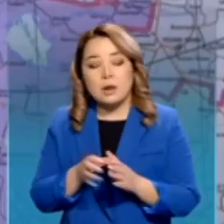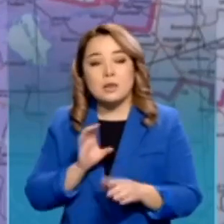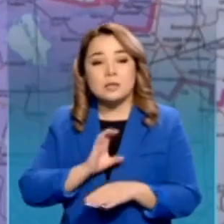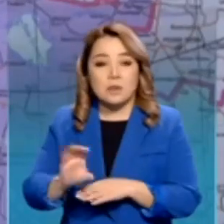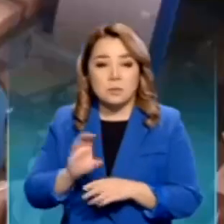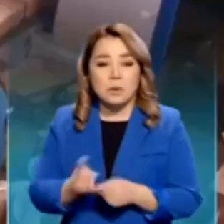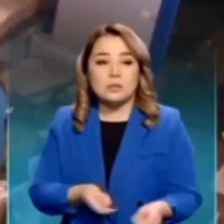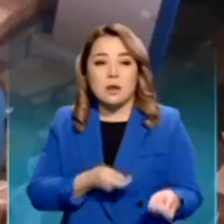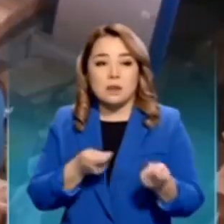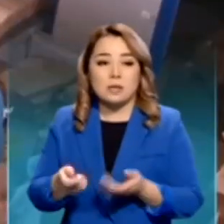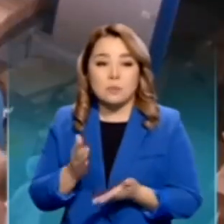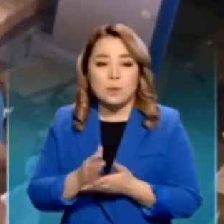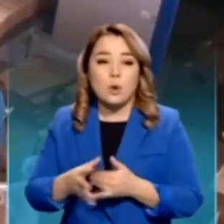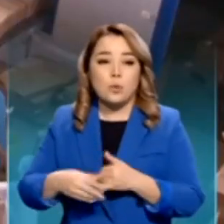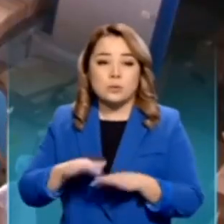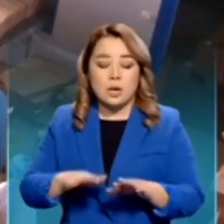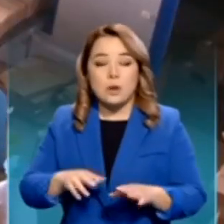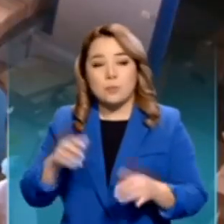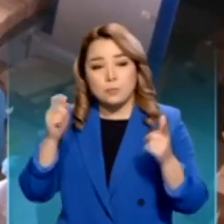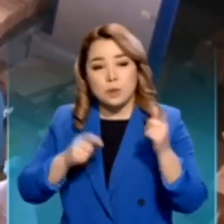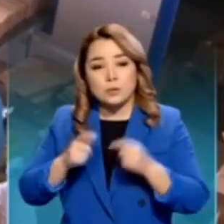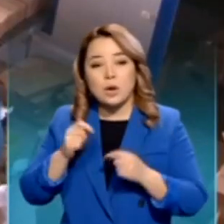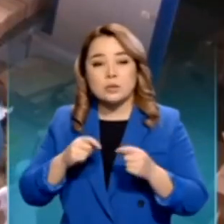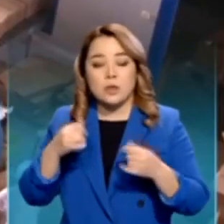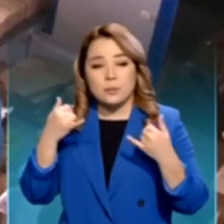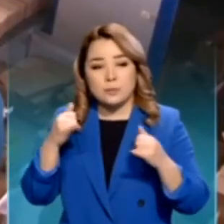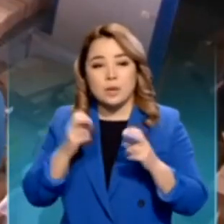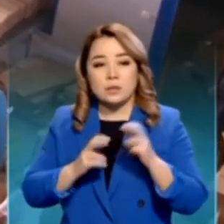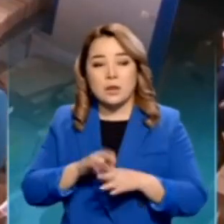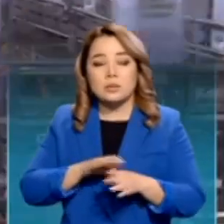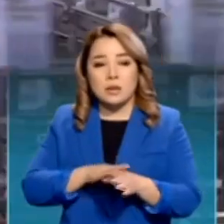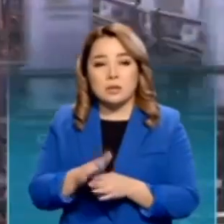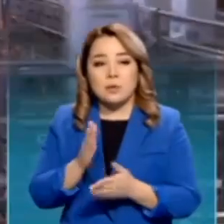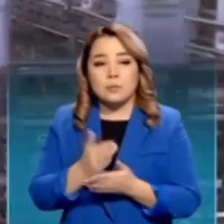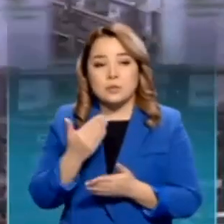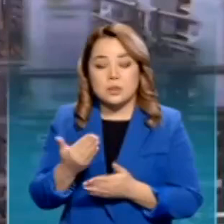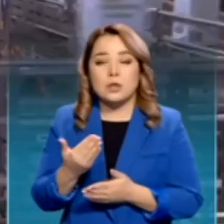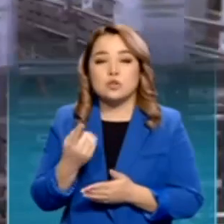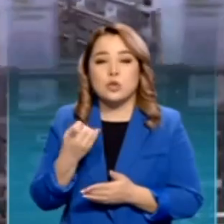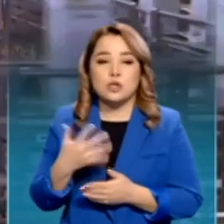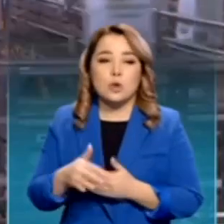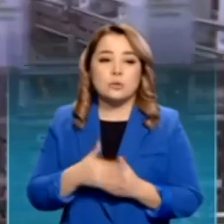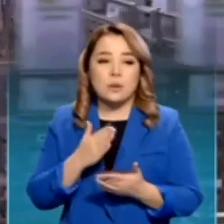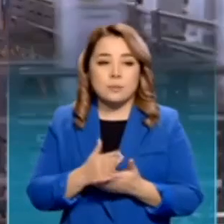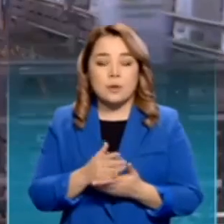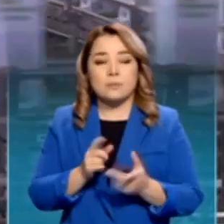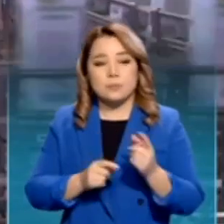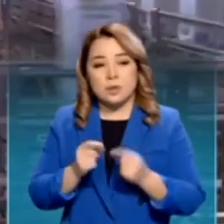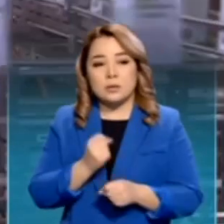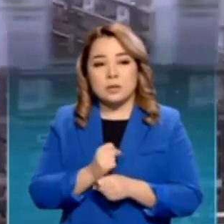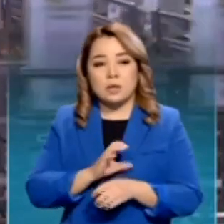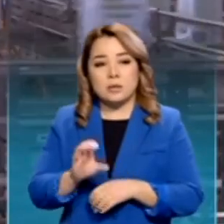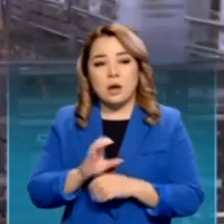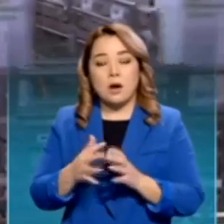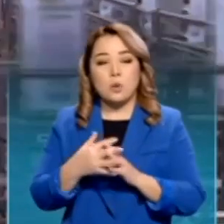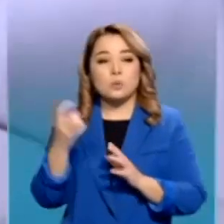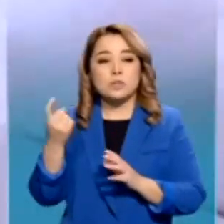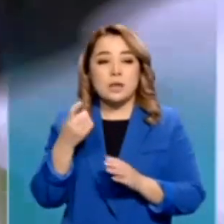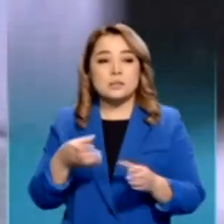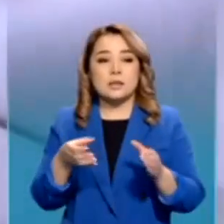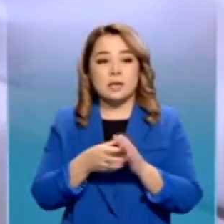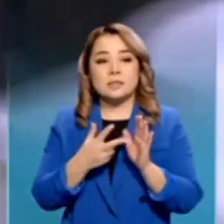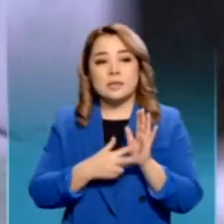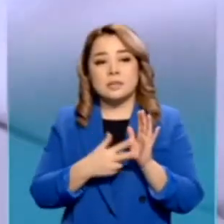экспортқа таратылады. Өңірде сүт өнімдерінің 150 түрі шығарылады. Былтыр 670 мың тонна ақ өндірілді. Жалпы ауыл шаруашылығы